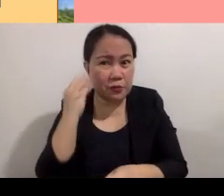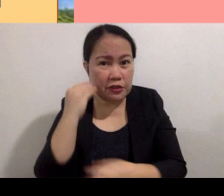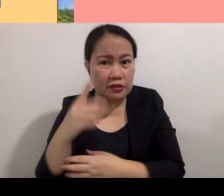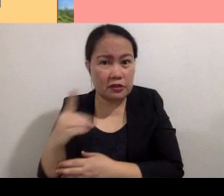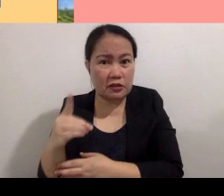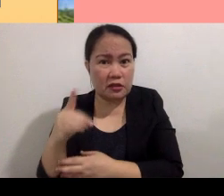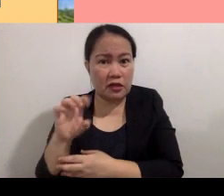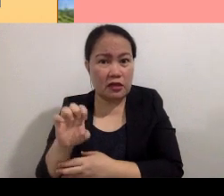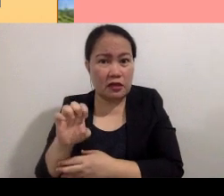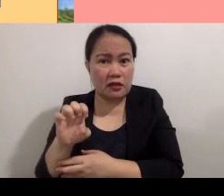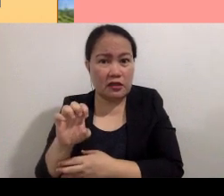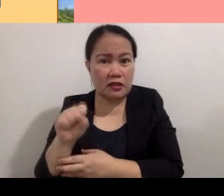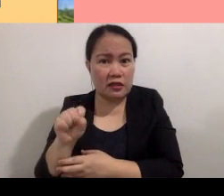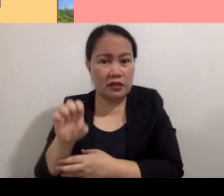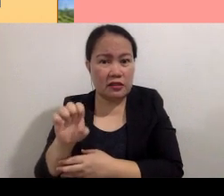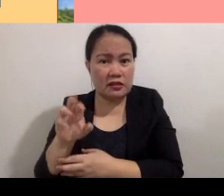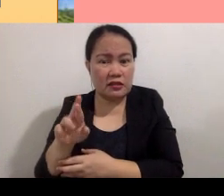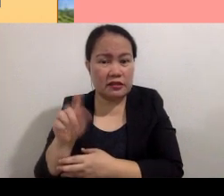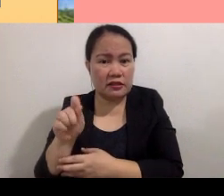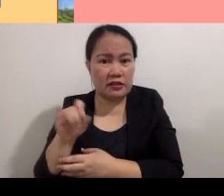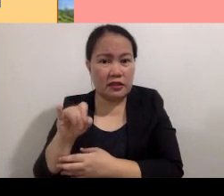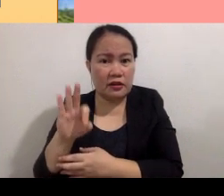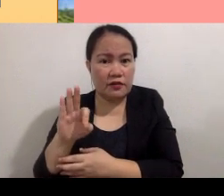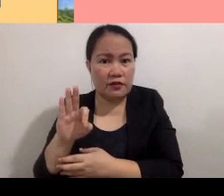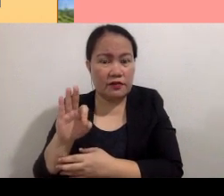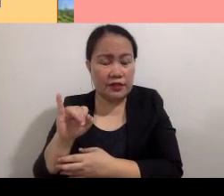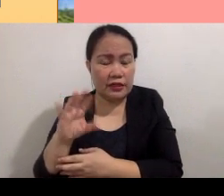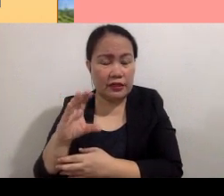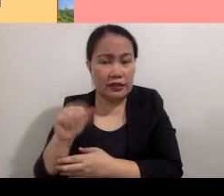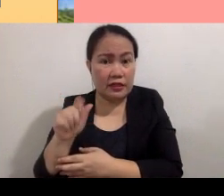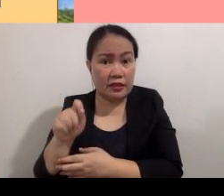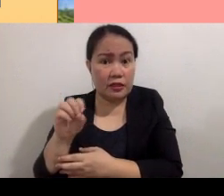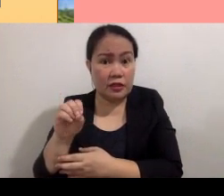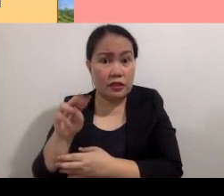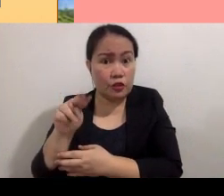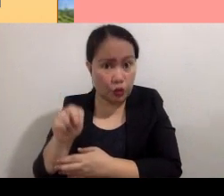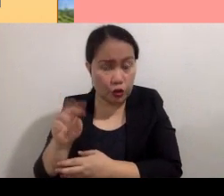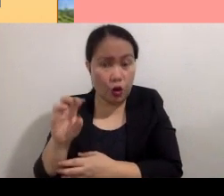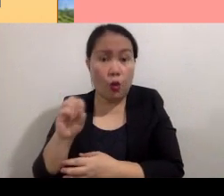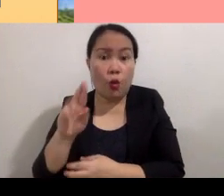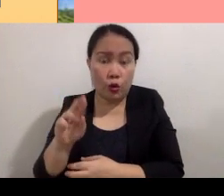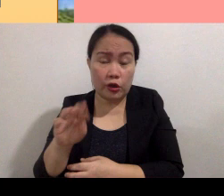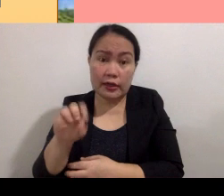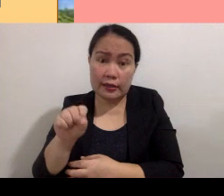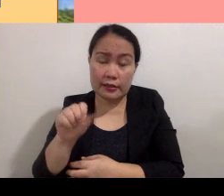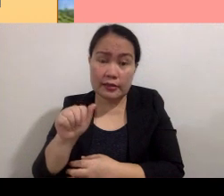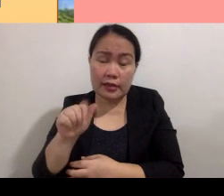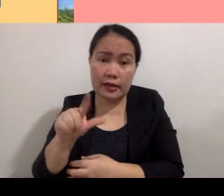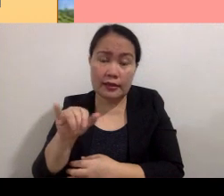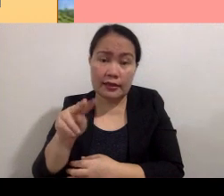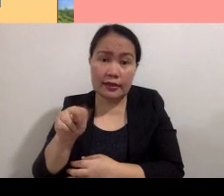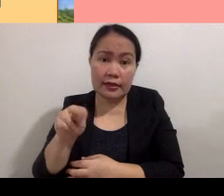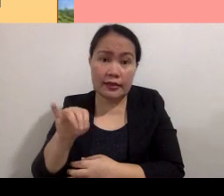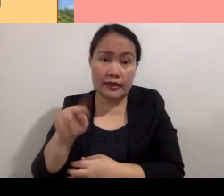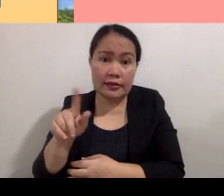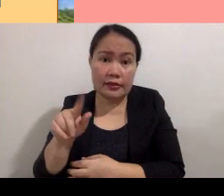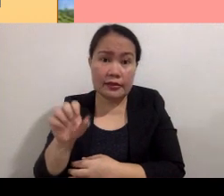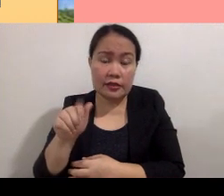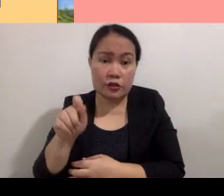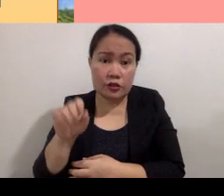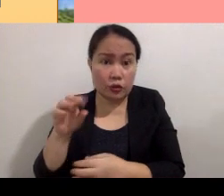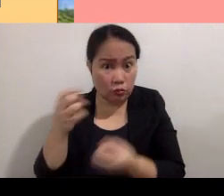ng desertification o yung salinization. At pwede rin natin sundin ang mungkahi